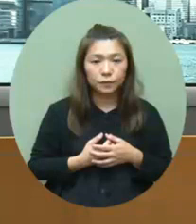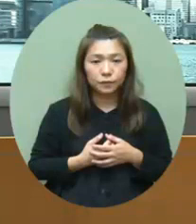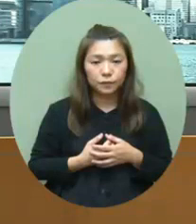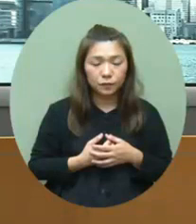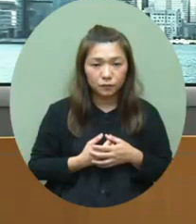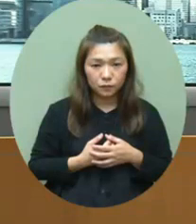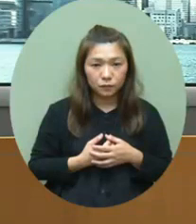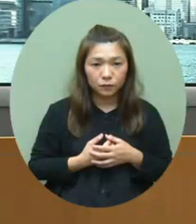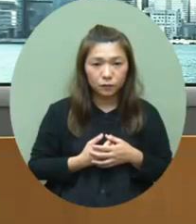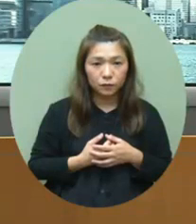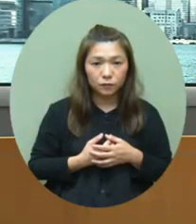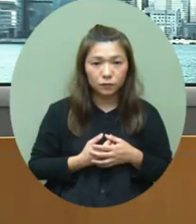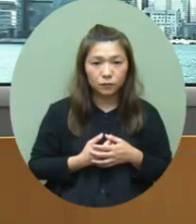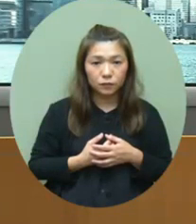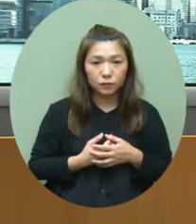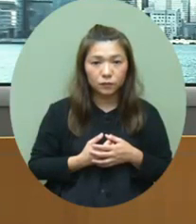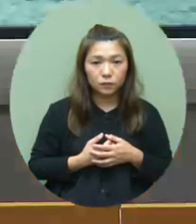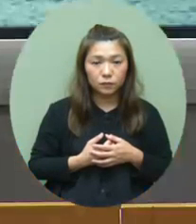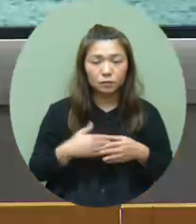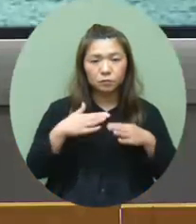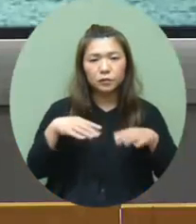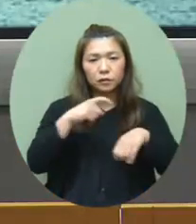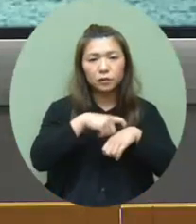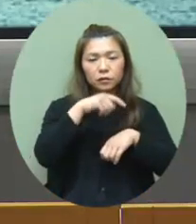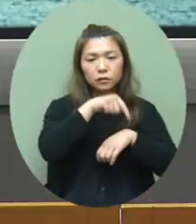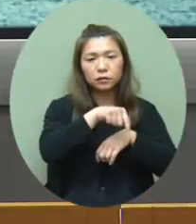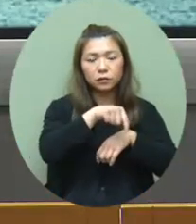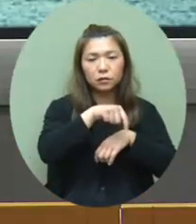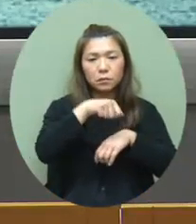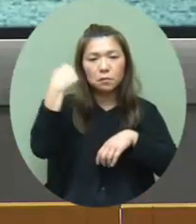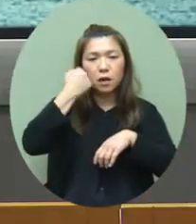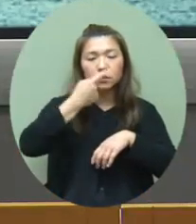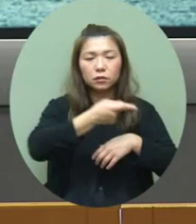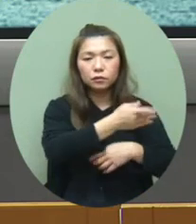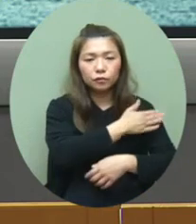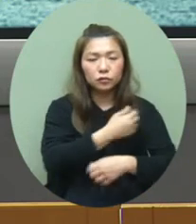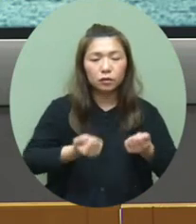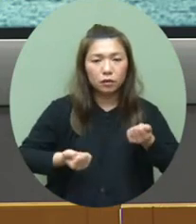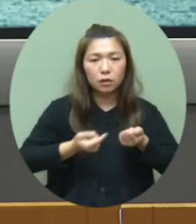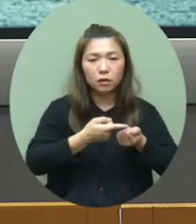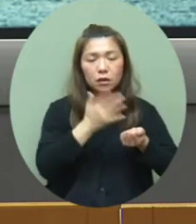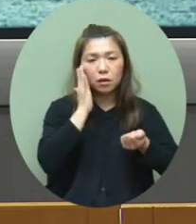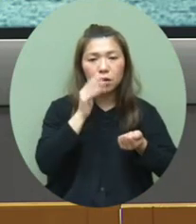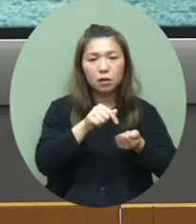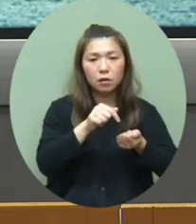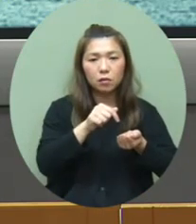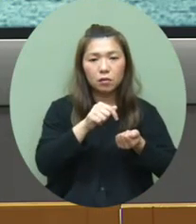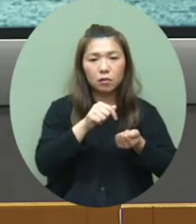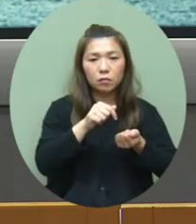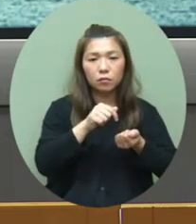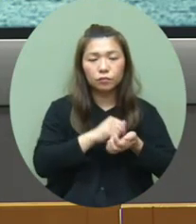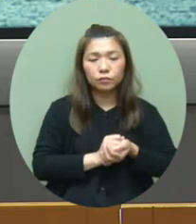佢確診，佢平時都冇乜大即係地